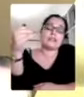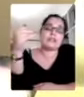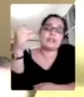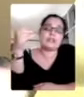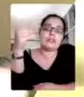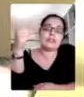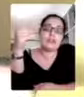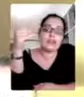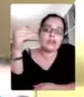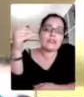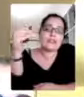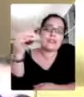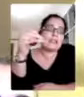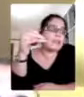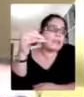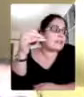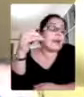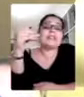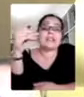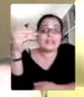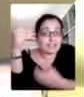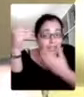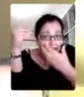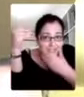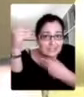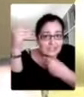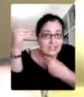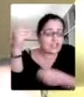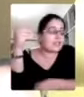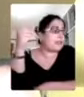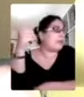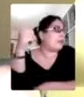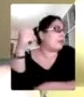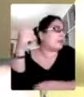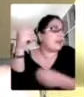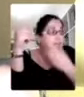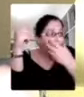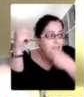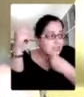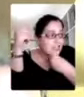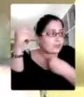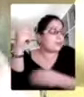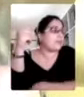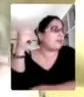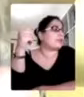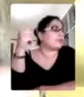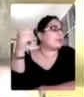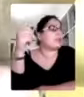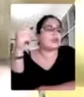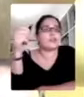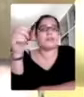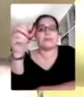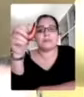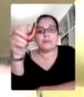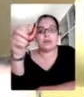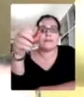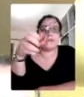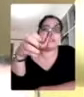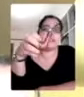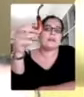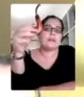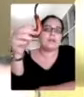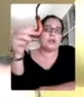maruz kalıyor. O yüzden ha bir taraftan da ağzınızın içi de öyle. Daha fazla sıcak dumana maruz kalıyor. O yüzden